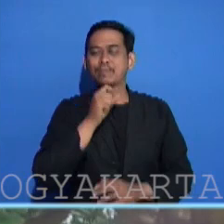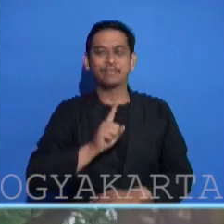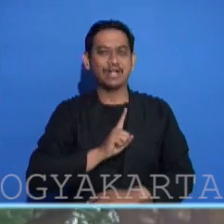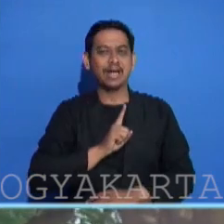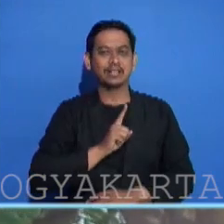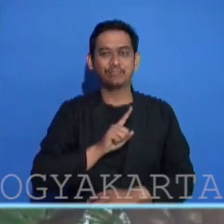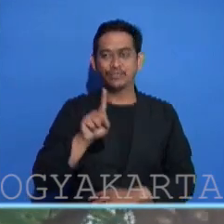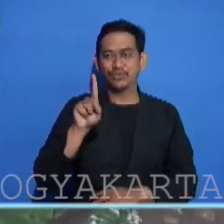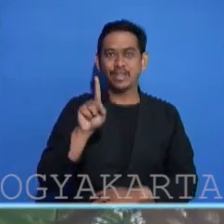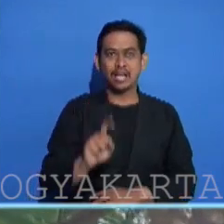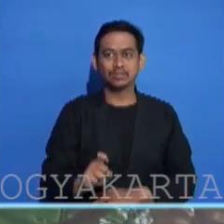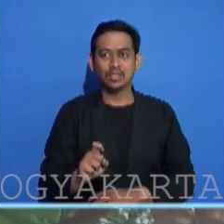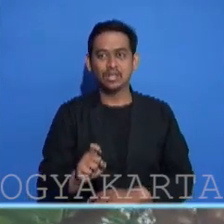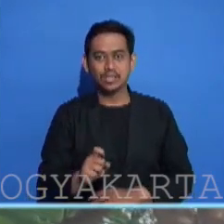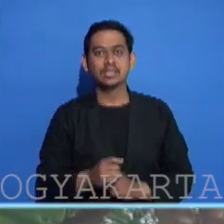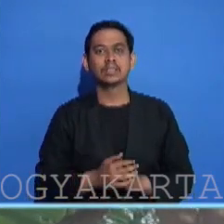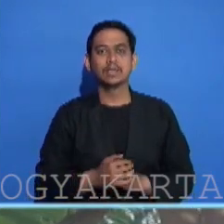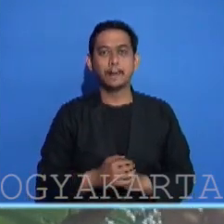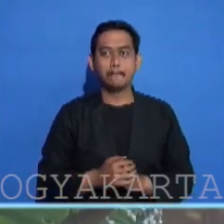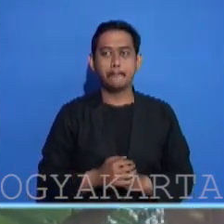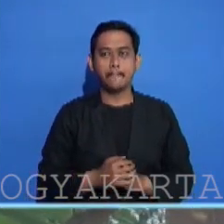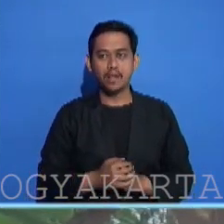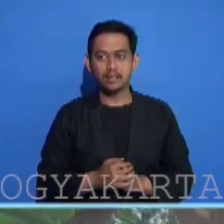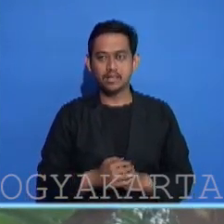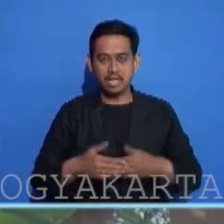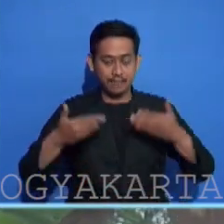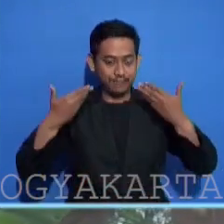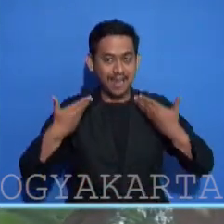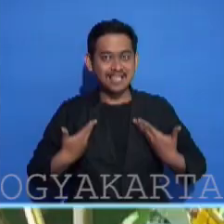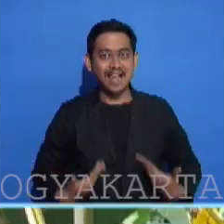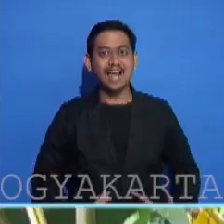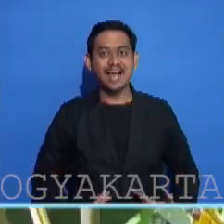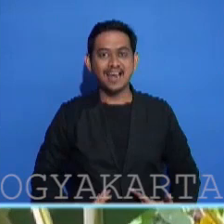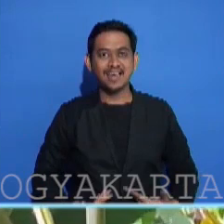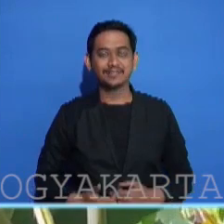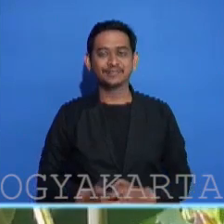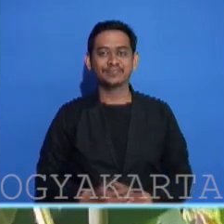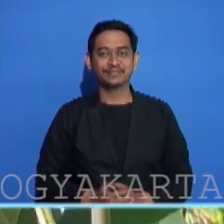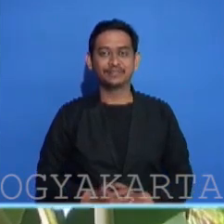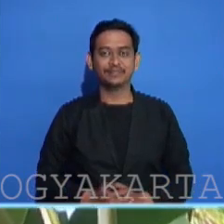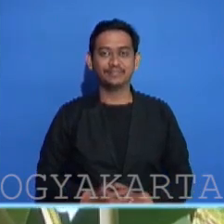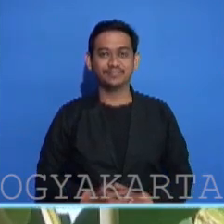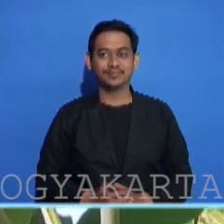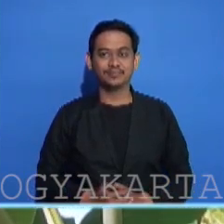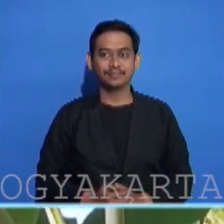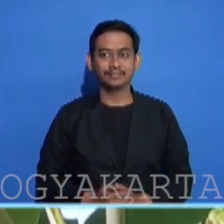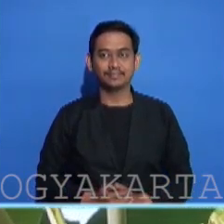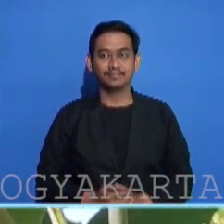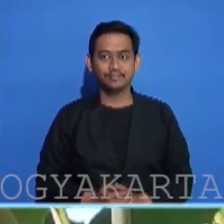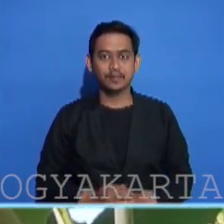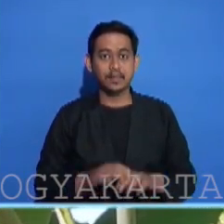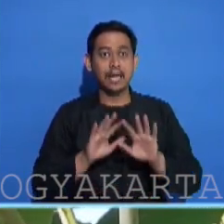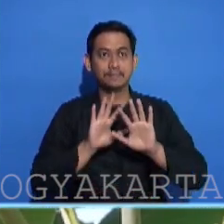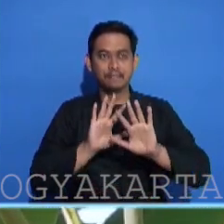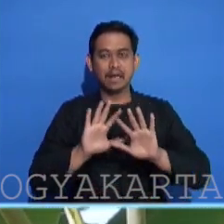vitamin ingkang dipun peta gentining Badan keporo pisang meniko mojotakan satu galingwo ingkang katadi pun pada